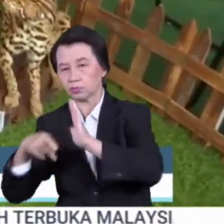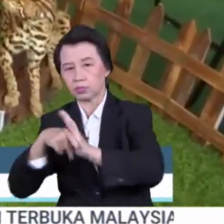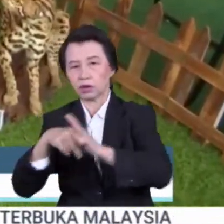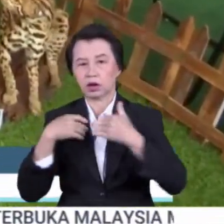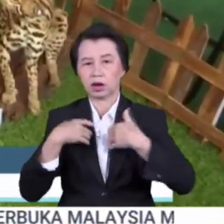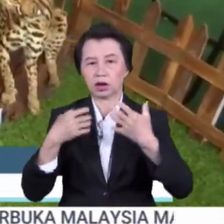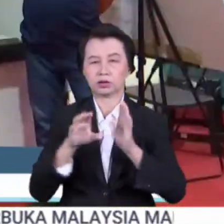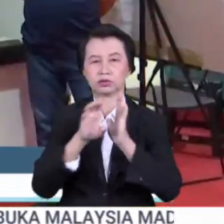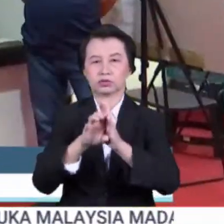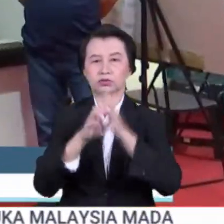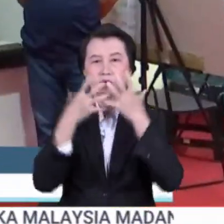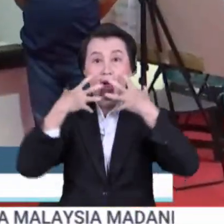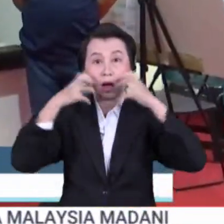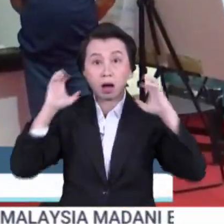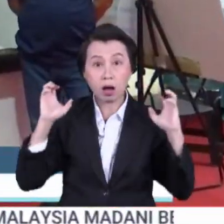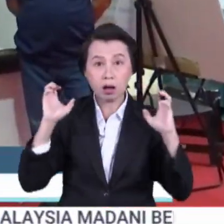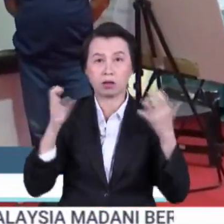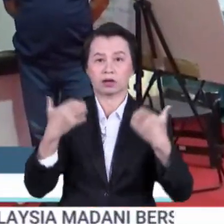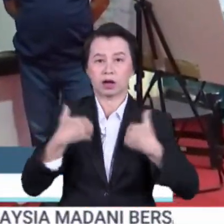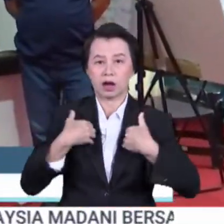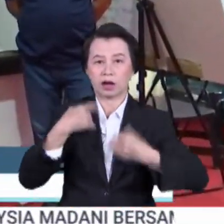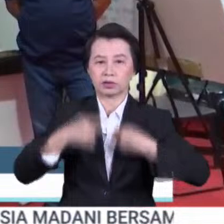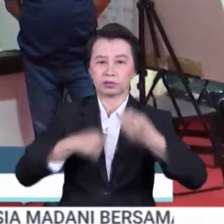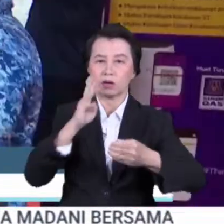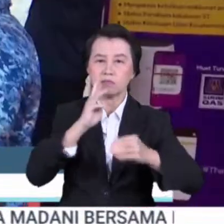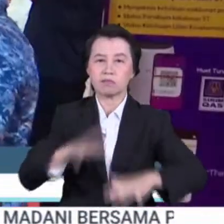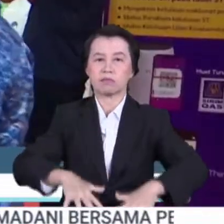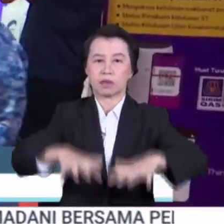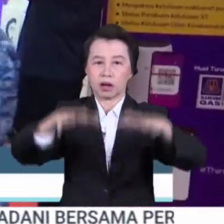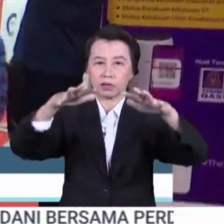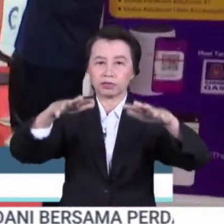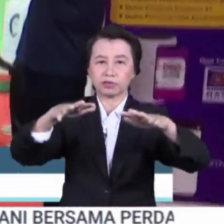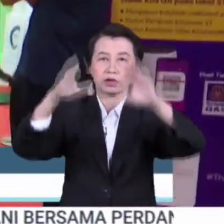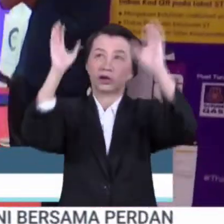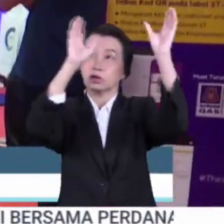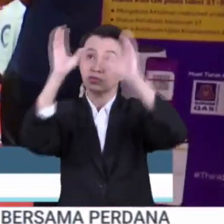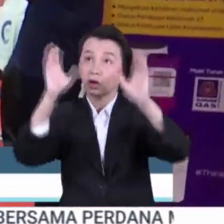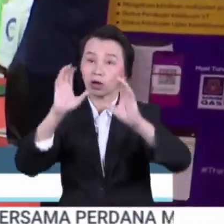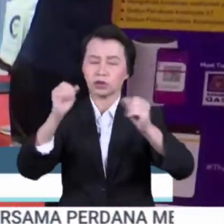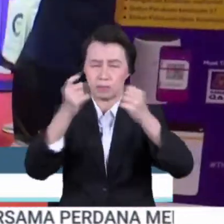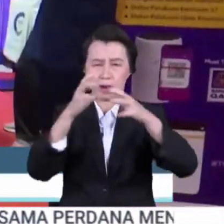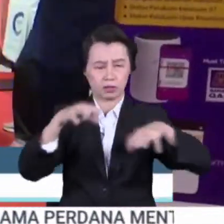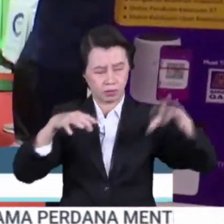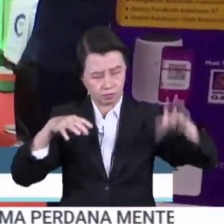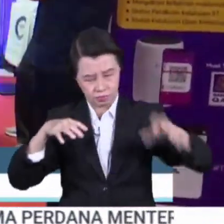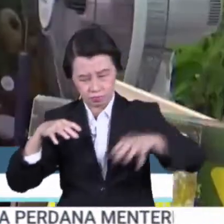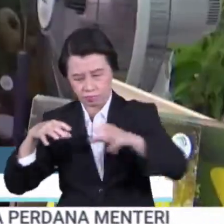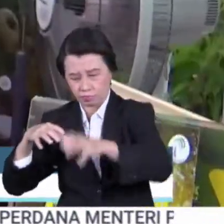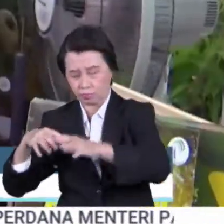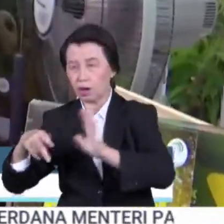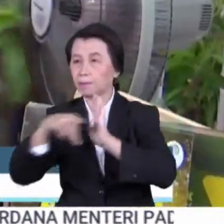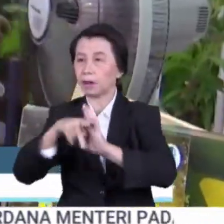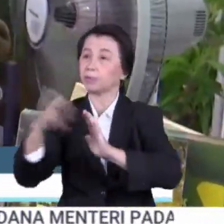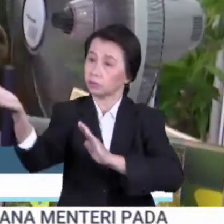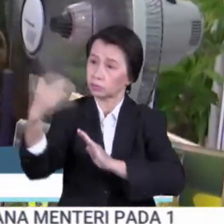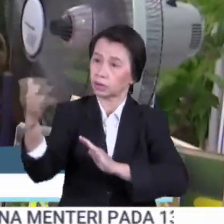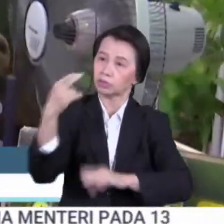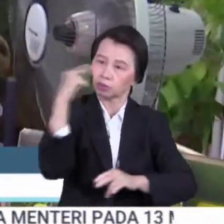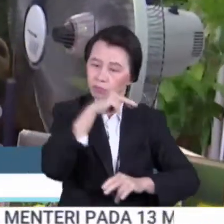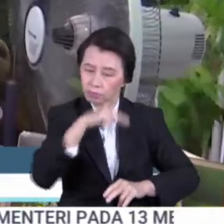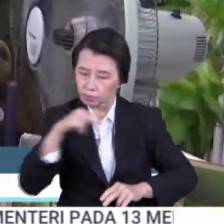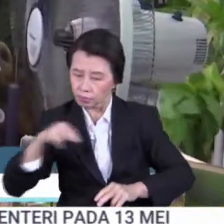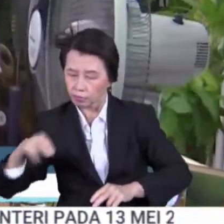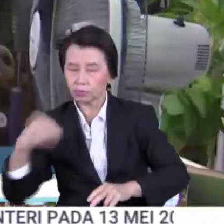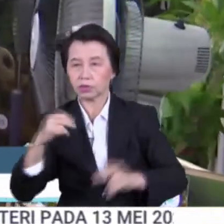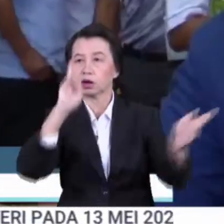model rimau dan sebagainya. Kita ada tentang soal banjir, meteorologi, banyaklah ya, yang sangat berkaitan dengan alam sekitar dan